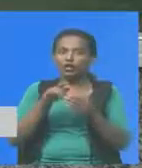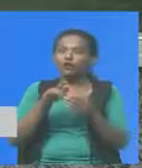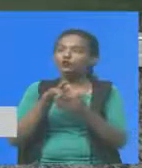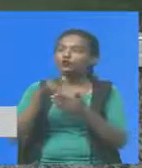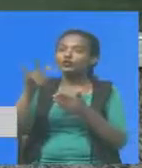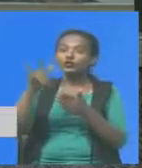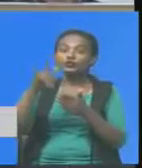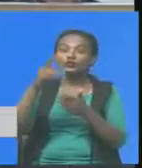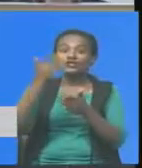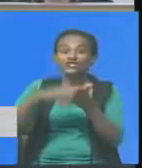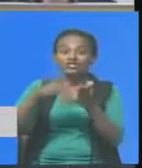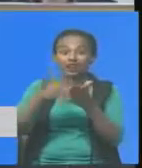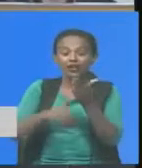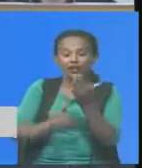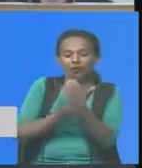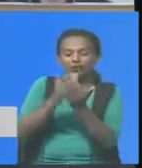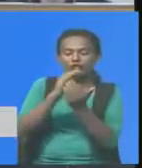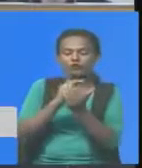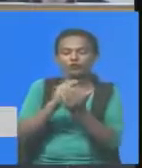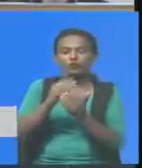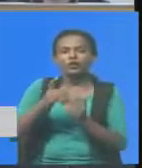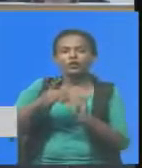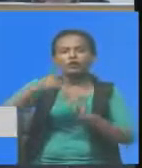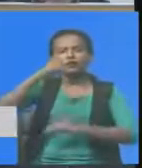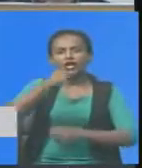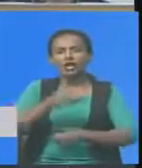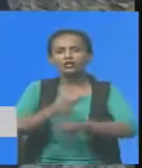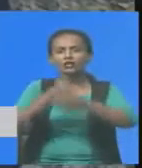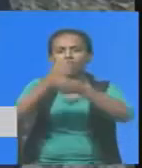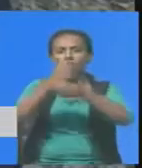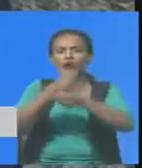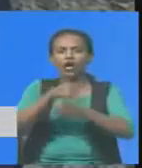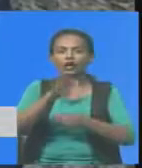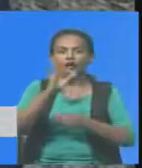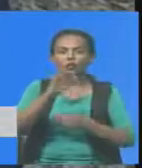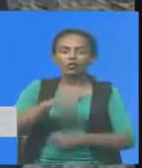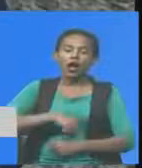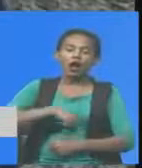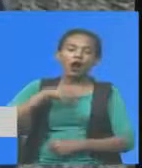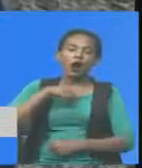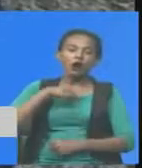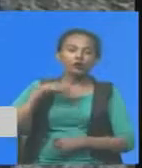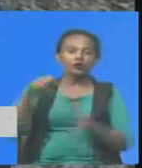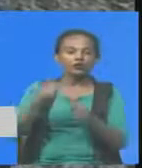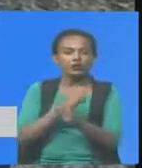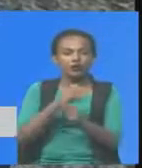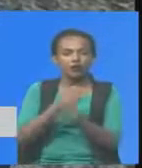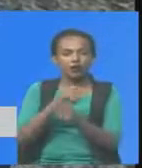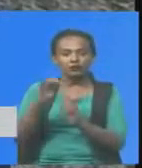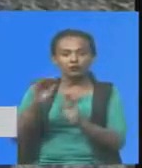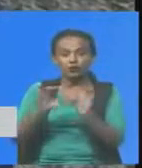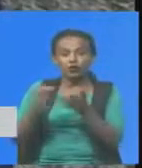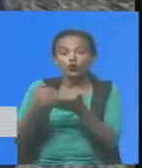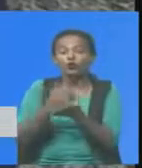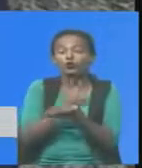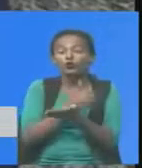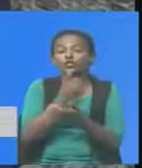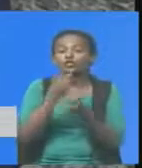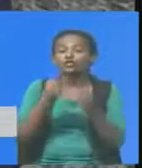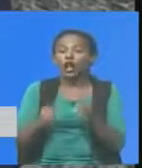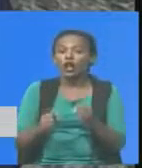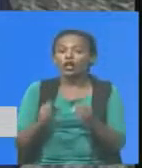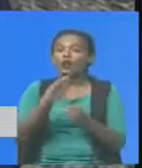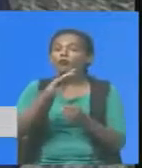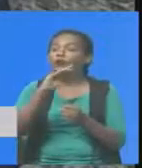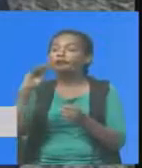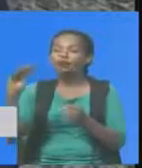ጥረት ለመሸፈንም ከፍተኛ ድጋፍ ያገኘንበት አኩሪ ተግባር ተብሎ ሊወሰድ ይችላል። በመስራቅ